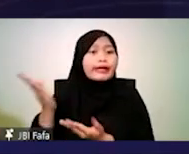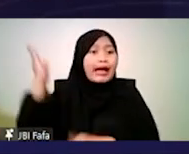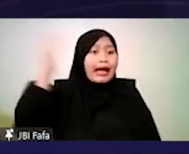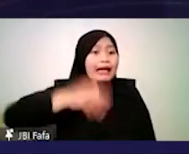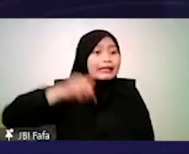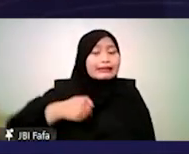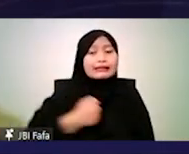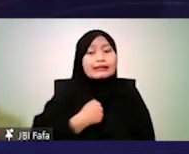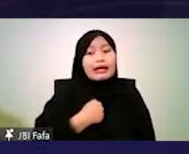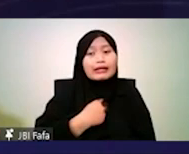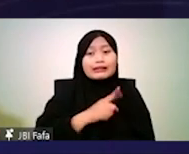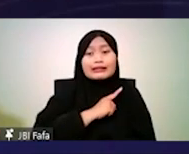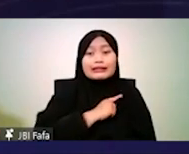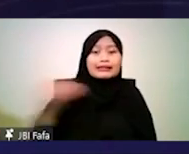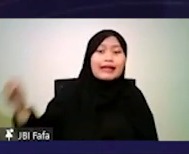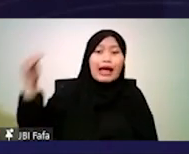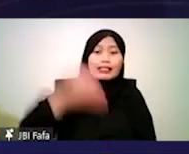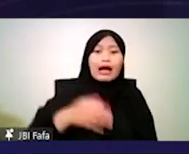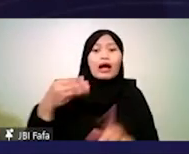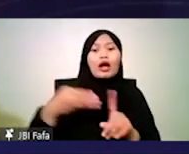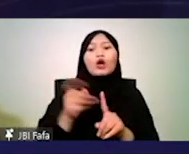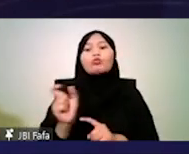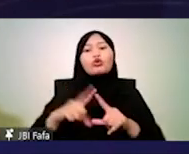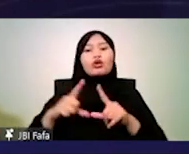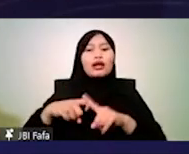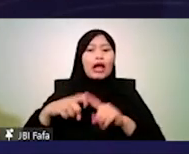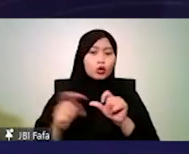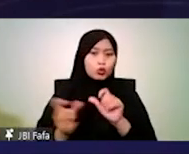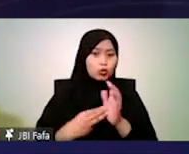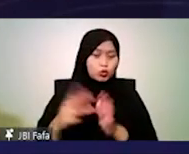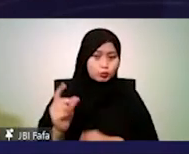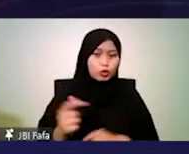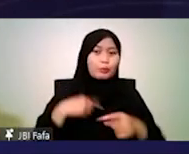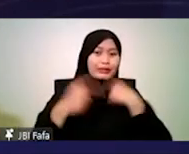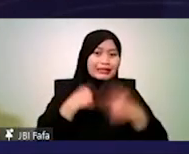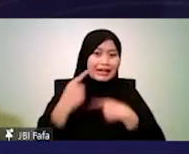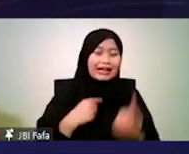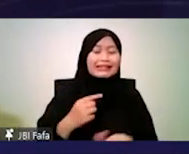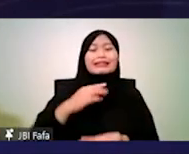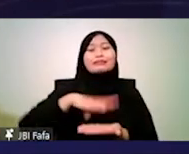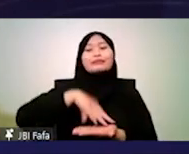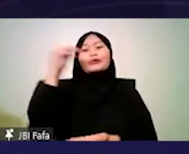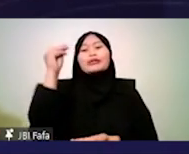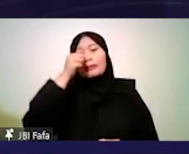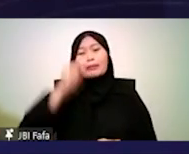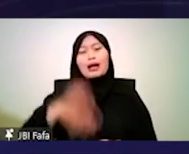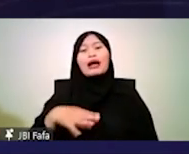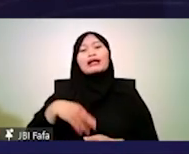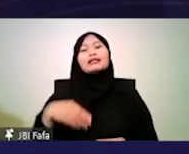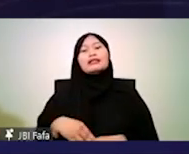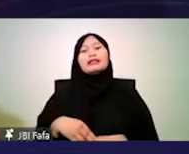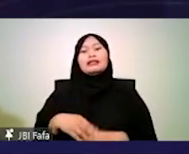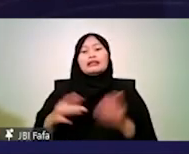saya sendiri datang ke blog sumur menjelaskan Hai apa yang bisa masuk center Bank digital karensi